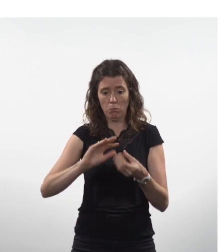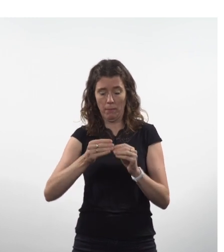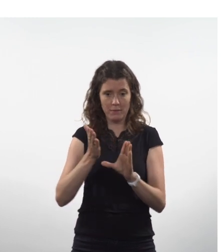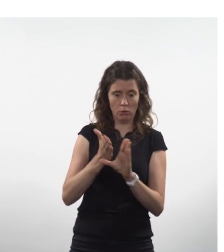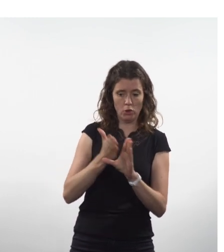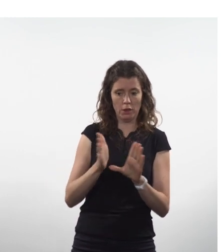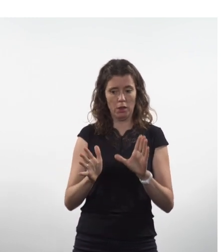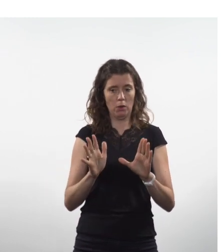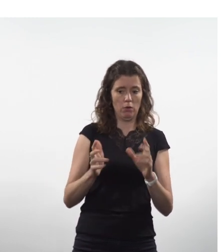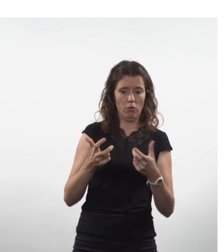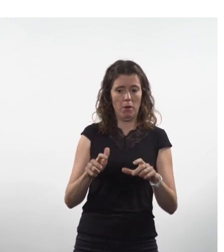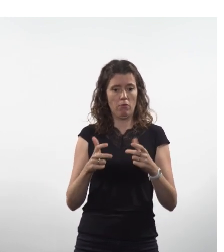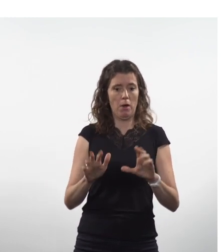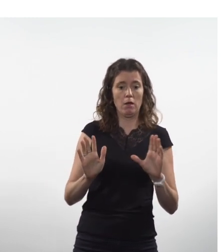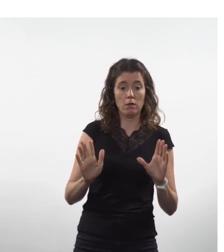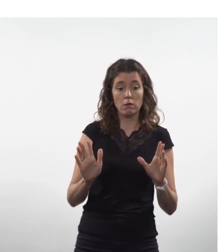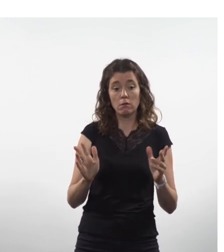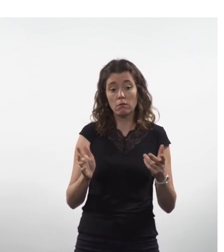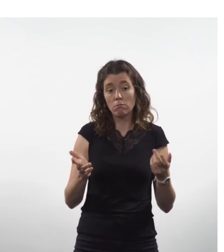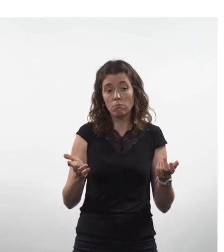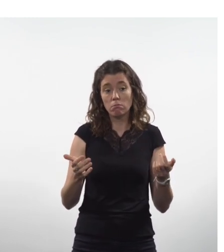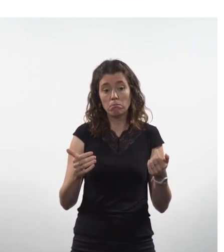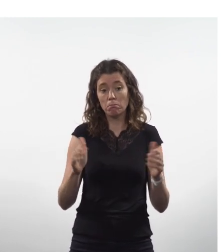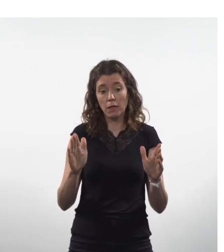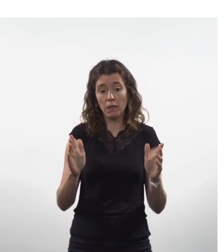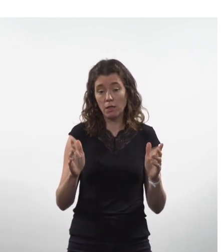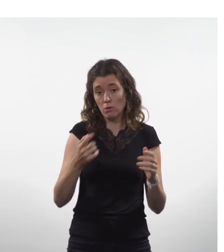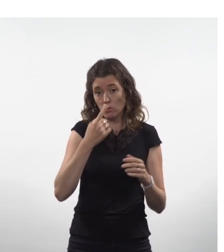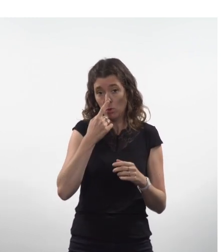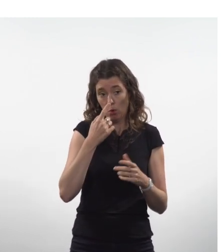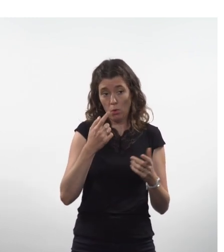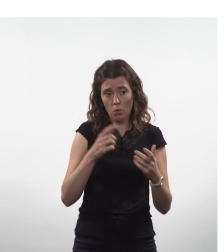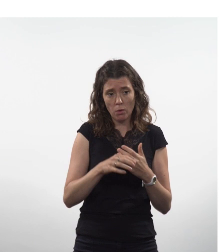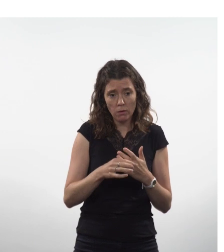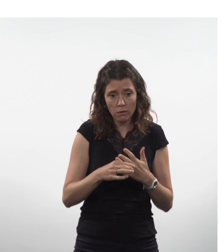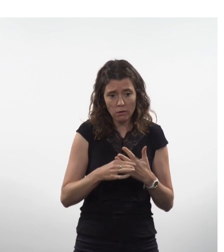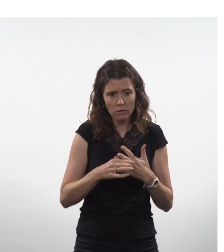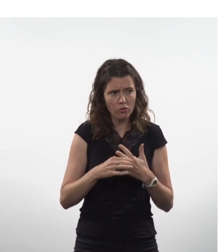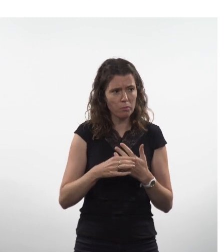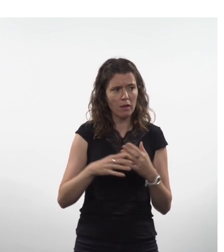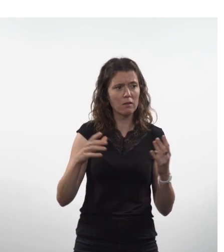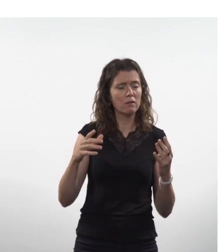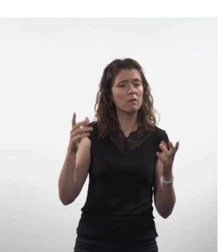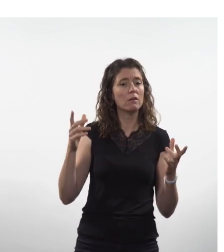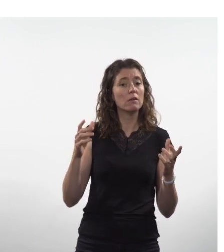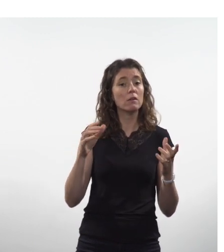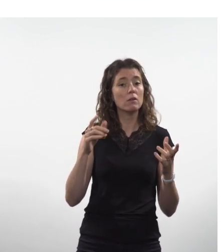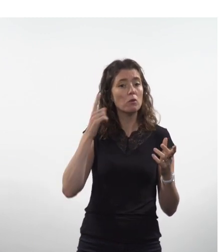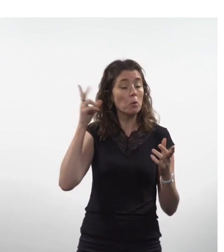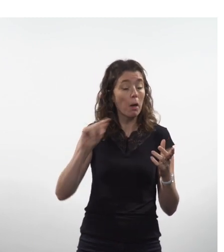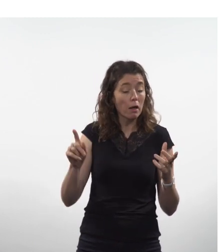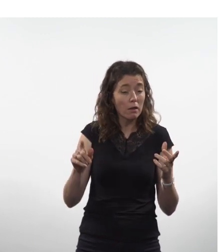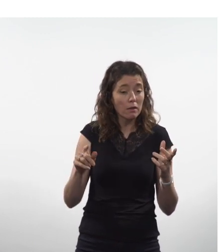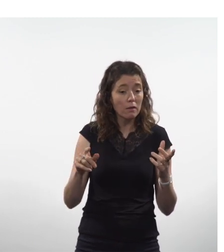parfois financier. Mais pourtant, on a la loi qui est 100% T depuis 2021 qui permet d'accéder à de